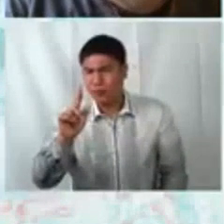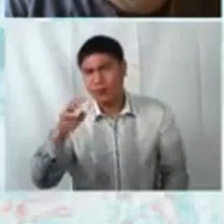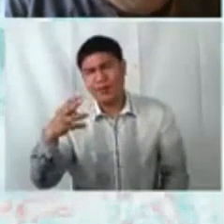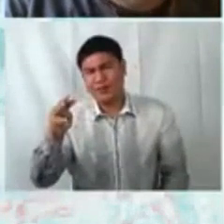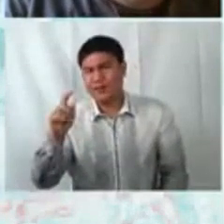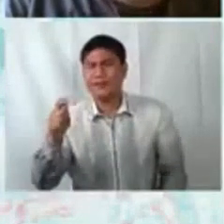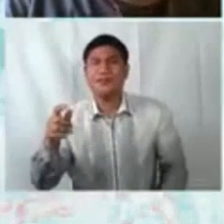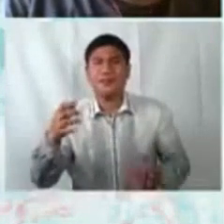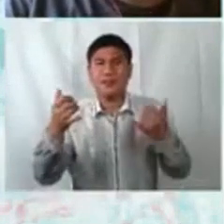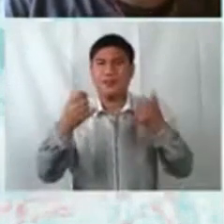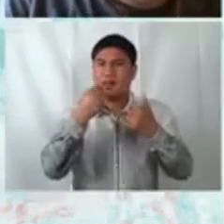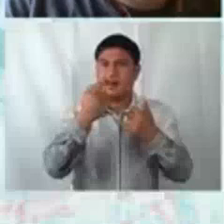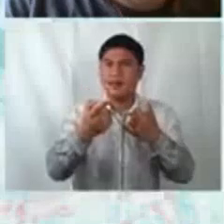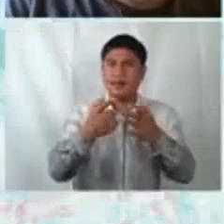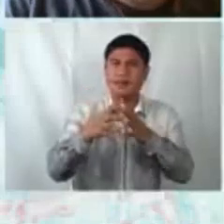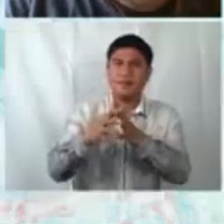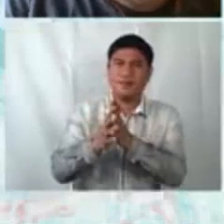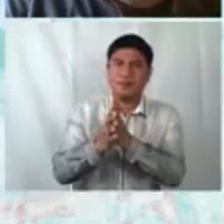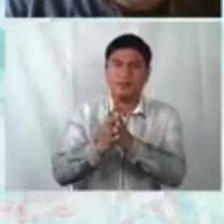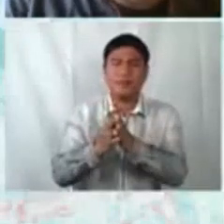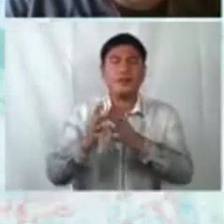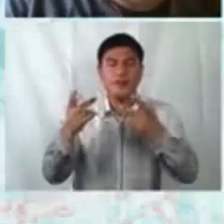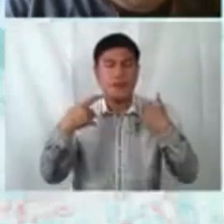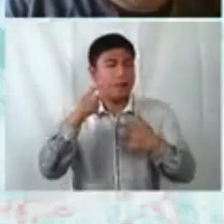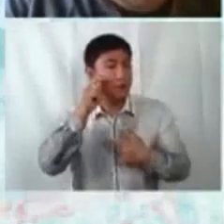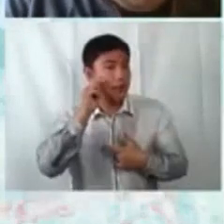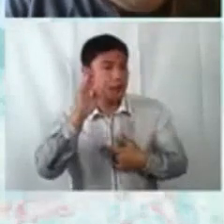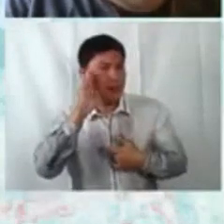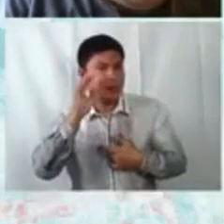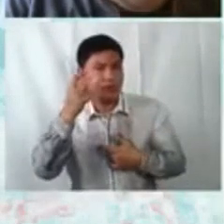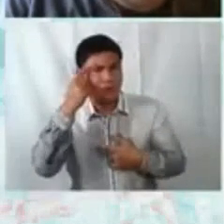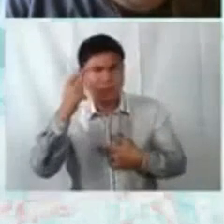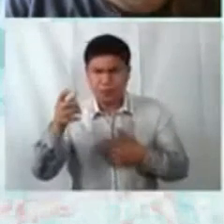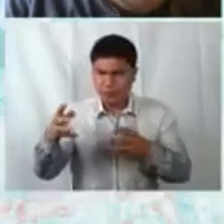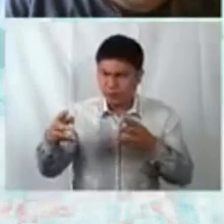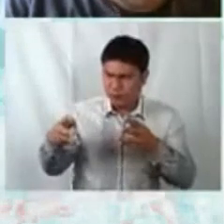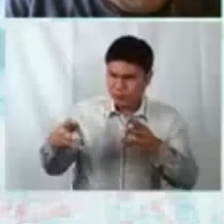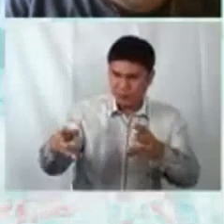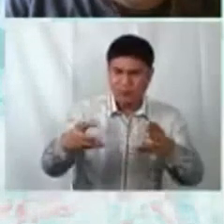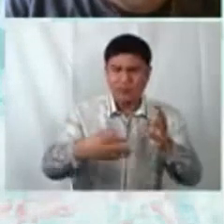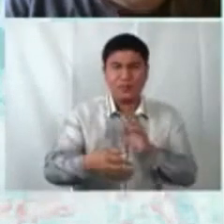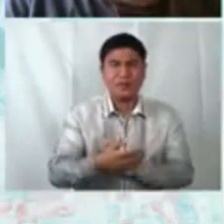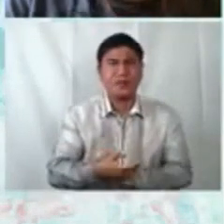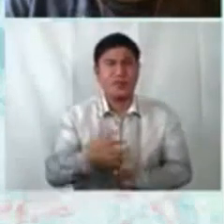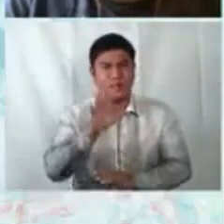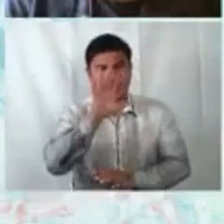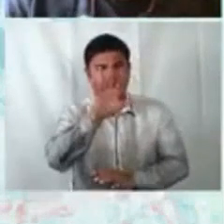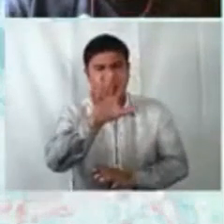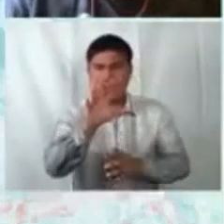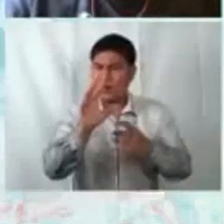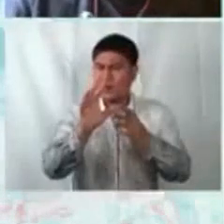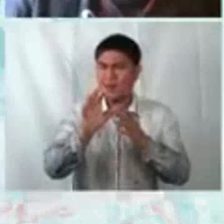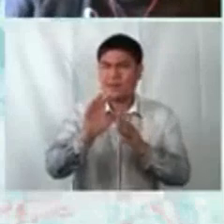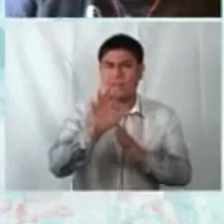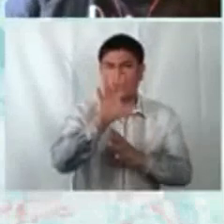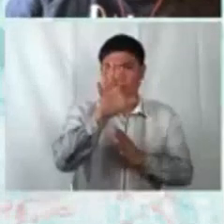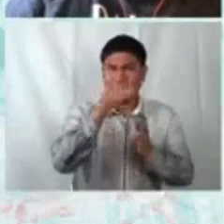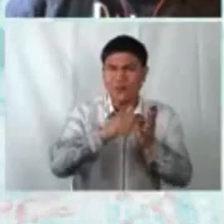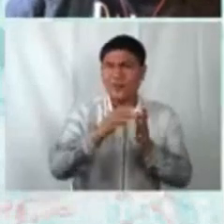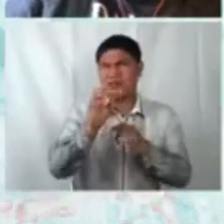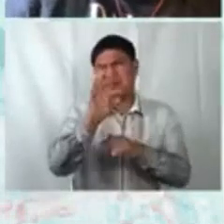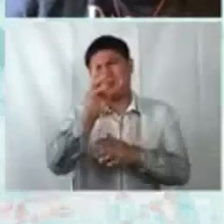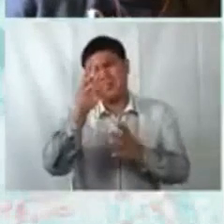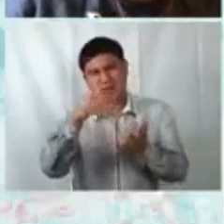nagko-cover ang Amerikanong peridista si Turnbull White sa mga kaliraw ng Kawit, mga 5,000 to 6,000 tao ang nagdiriwang.